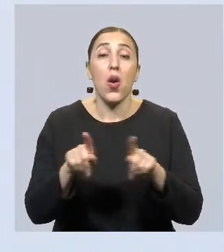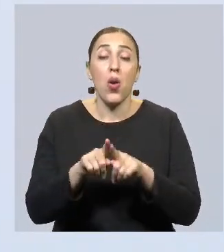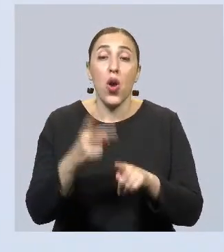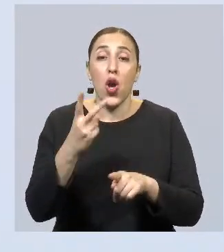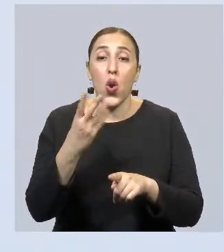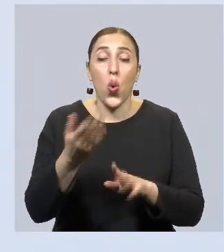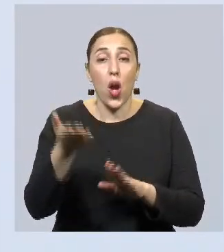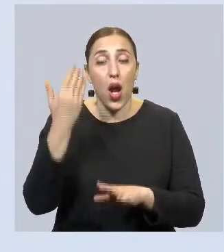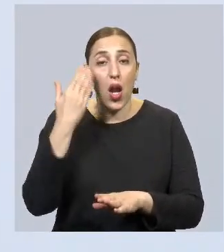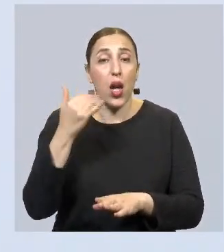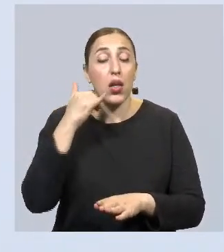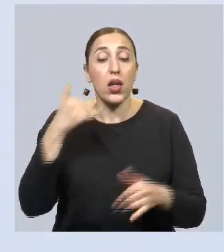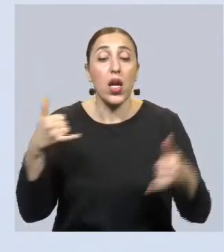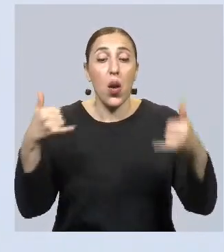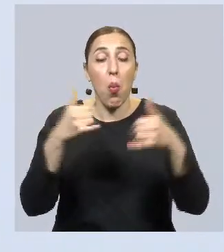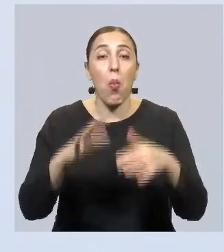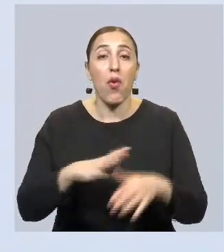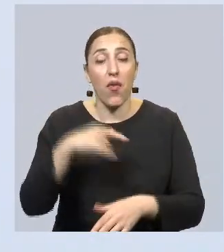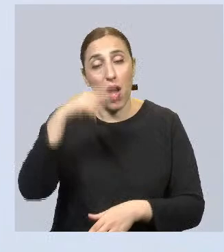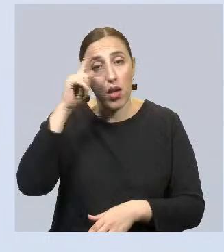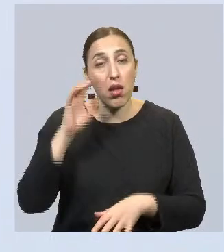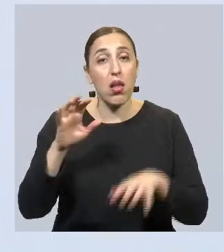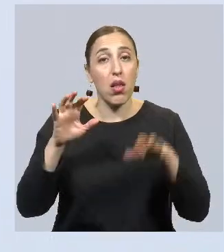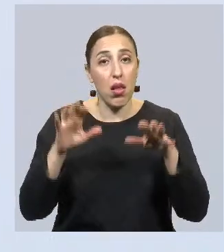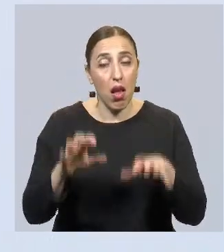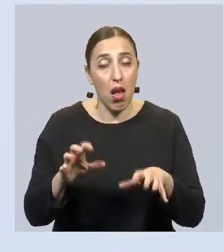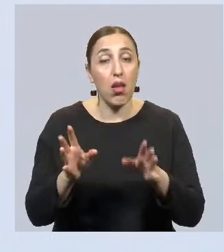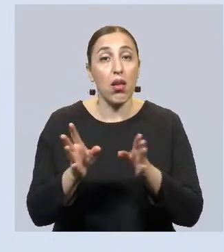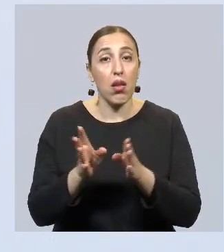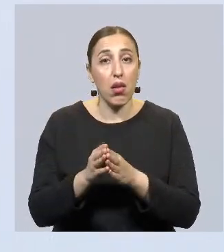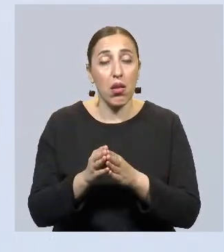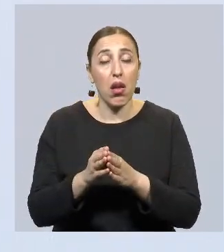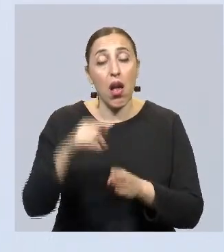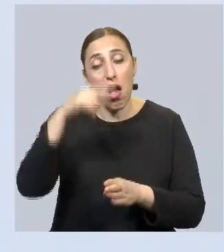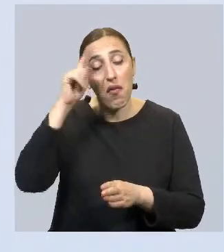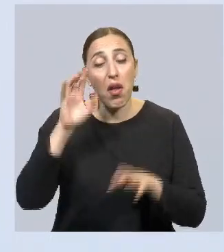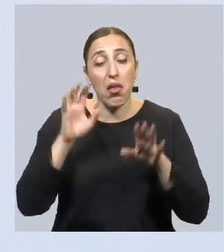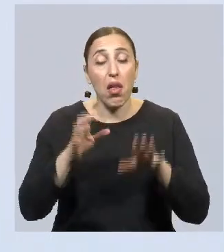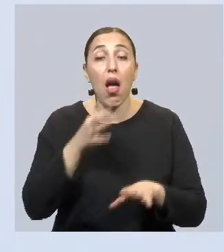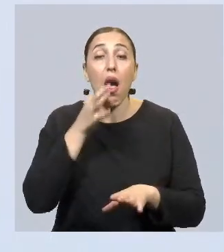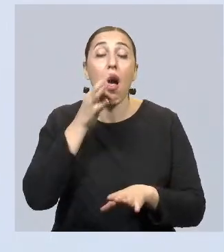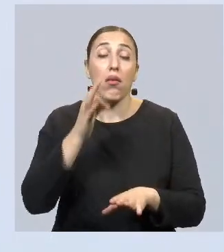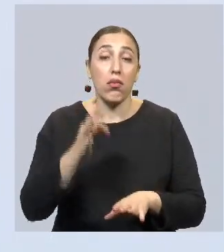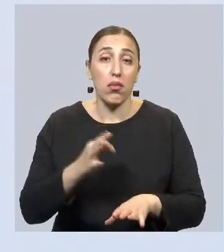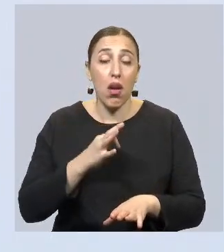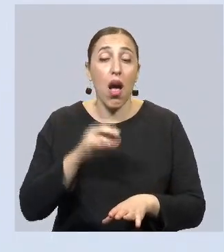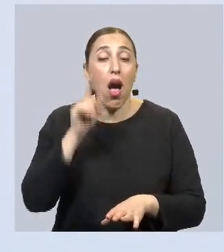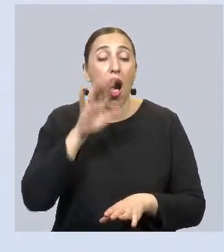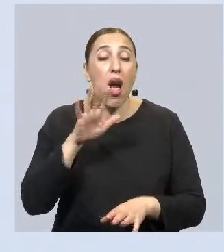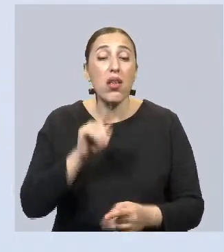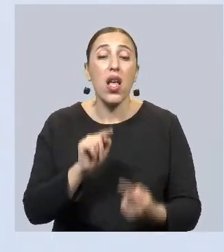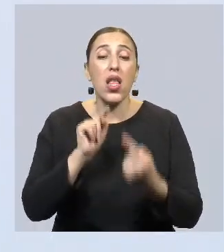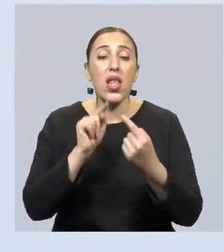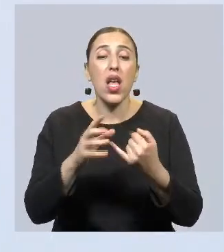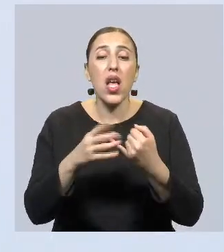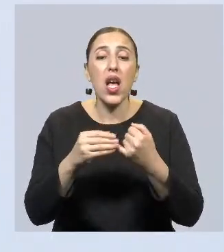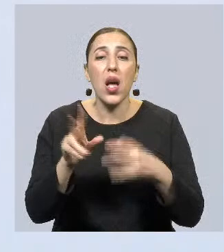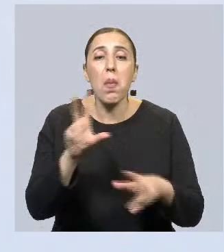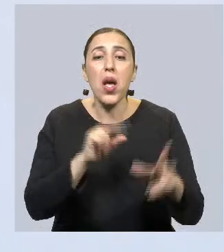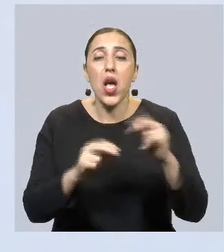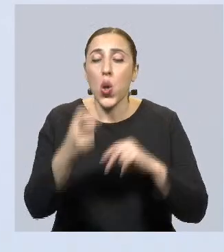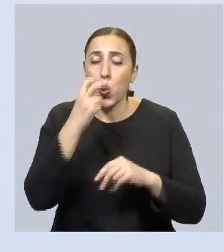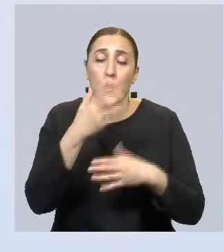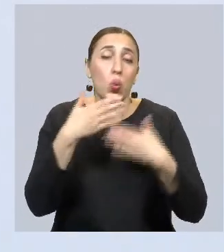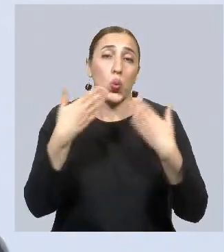որաջ հեռախոսած ռույց ունեցը ադրբեջանի նախագա իլհամալ ևի հետ նա հստակ հայտարարեց, որ նրանք Հայաստանի դեմ տարացքային նկրտումներ և